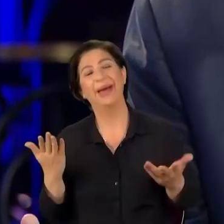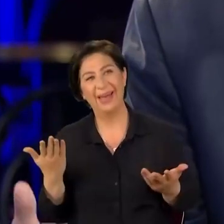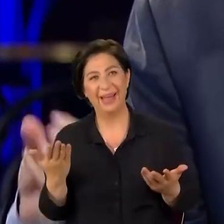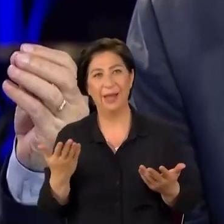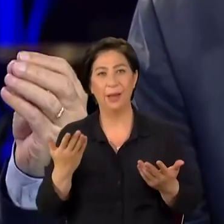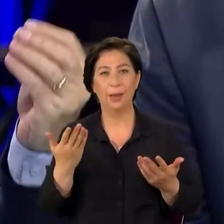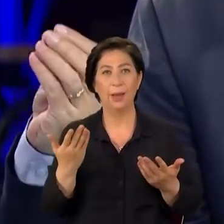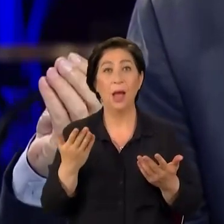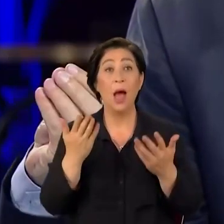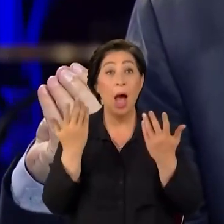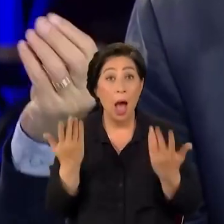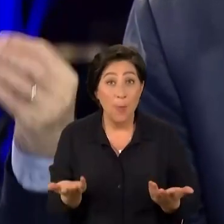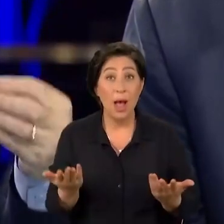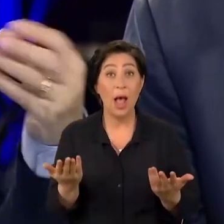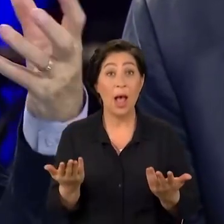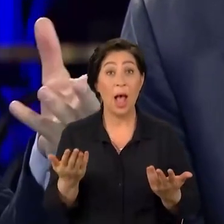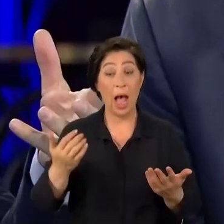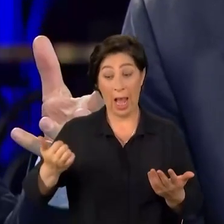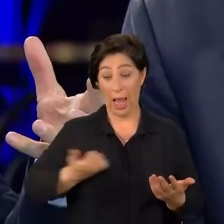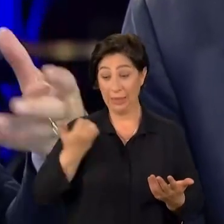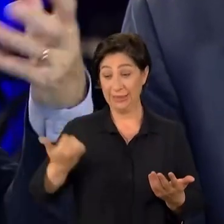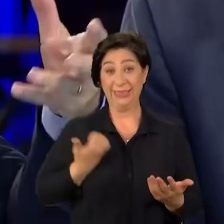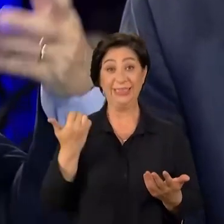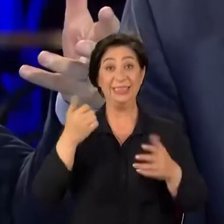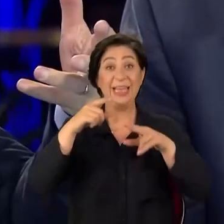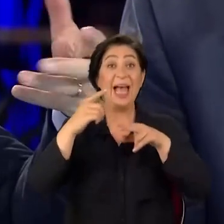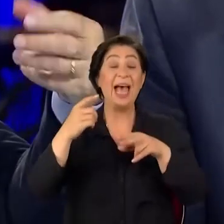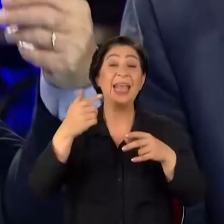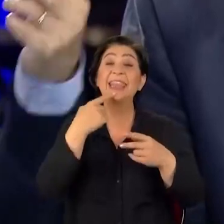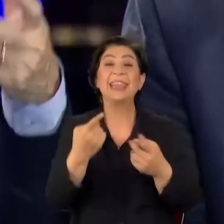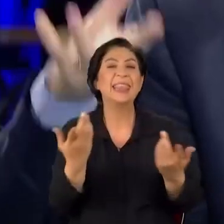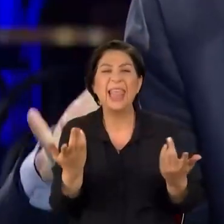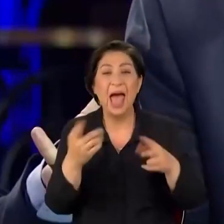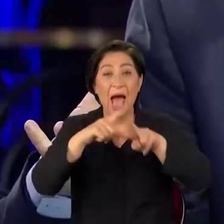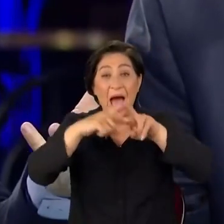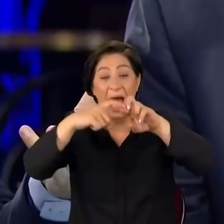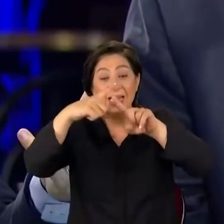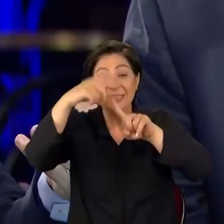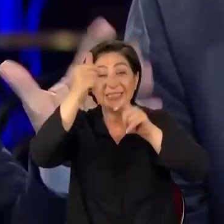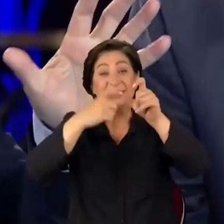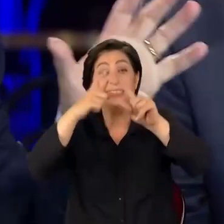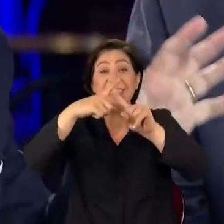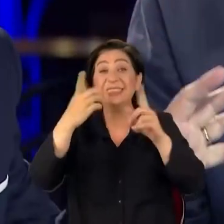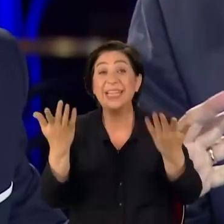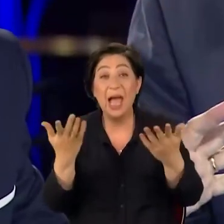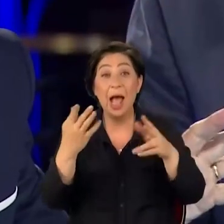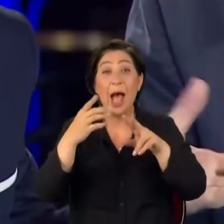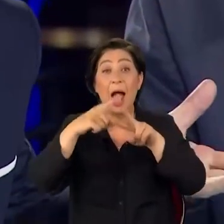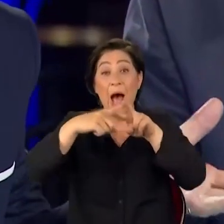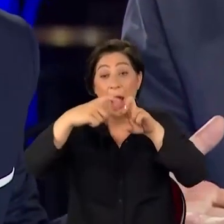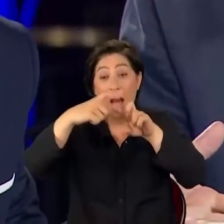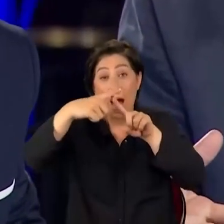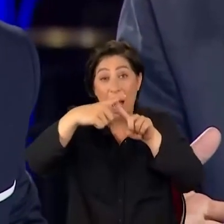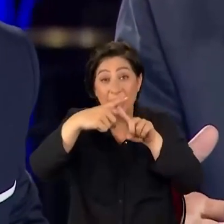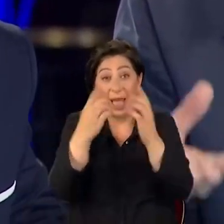bravo. Aynen. Bak, halbuki artist dediğin şey sanatı, ya arttan geliyor ya. Evet, bravo. Artı konuşmuyoruz. Neden? Hı.